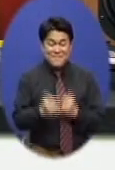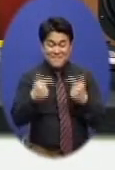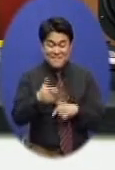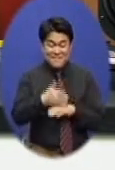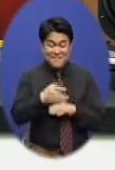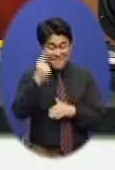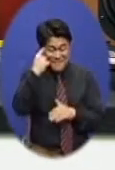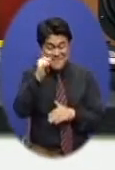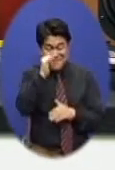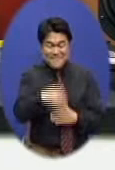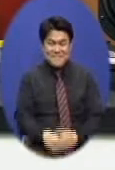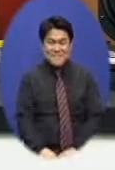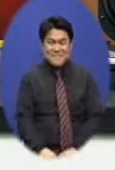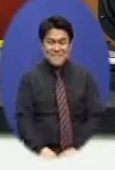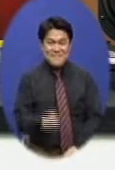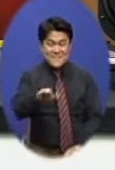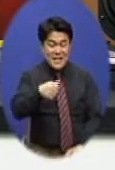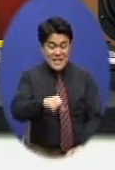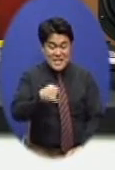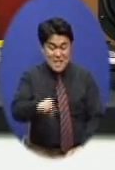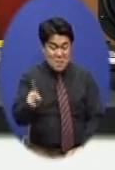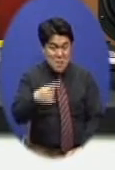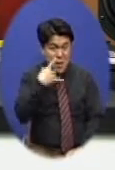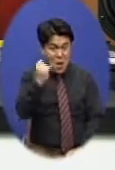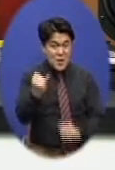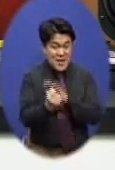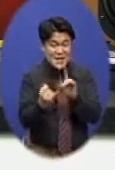고맙게 생각합니다. 네. 네. 우리 아들 그... 딸들이